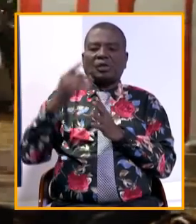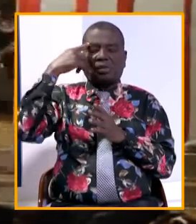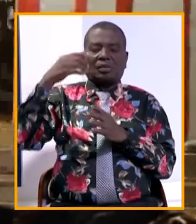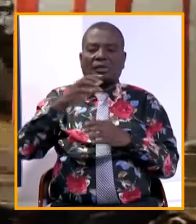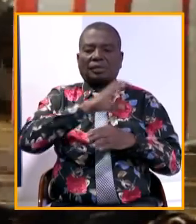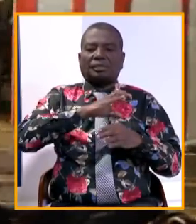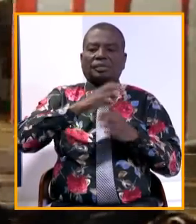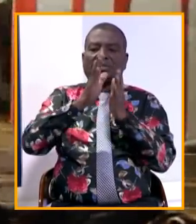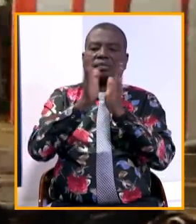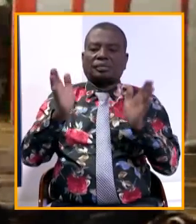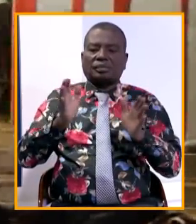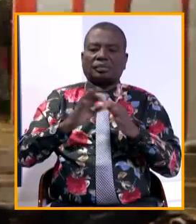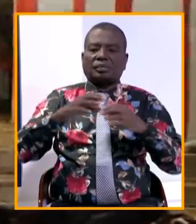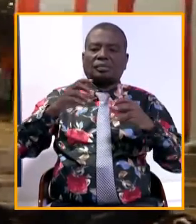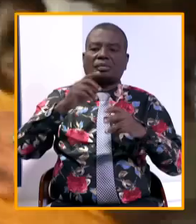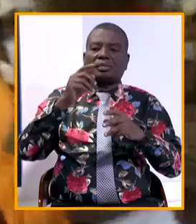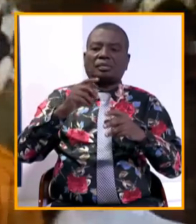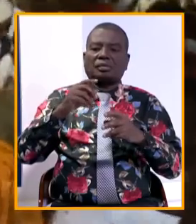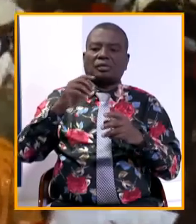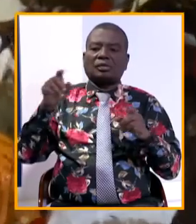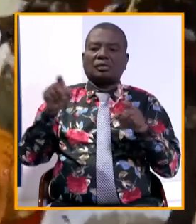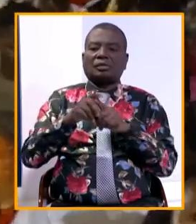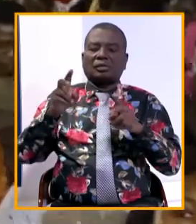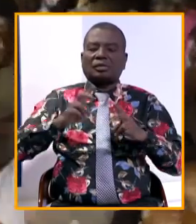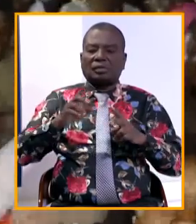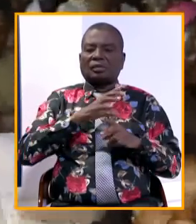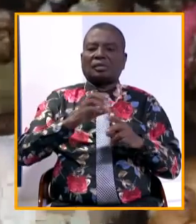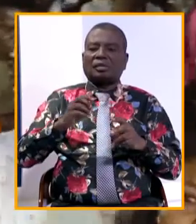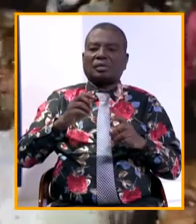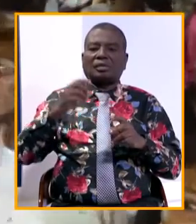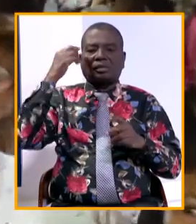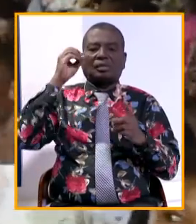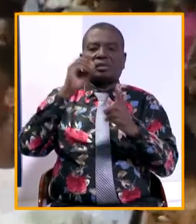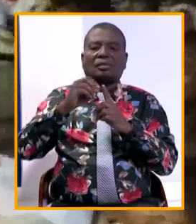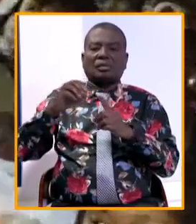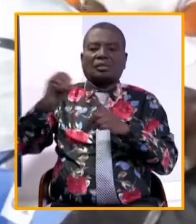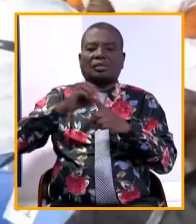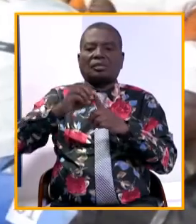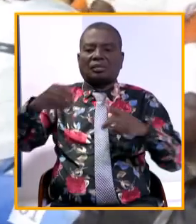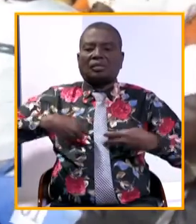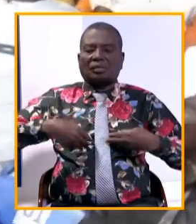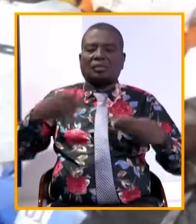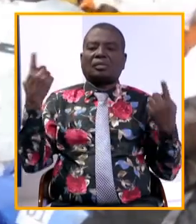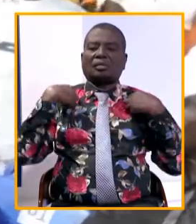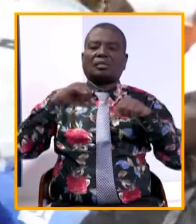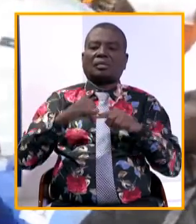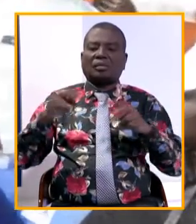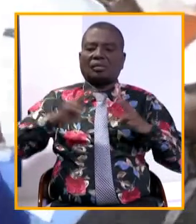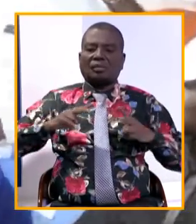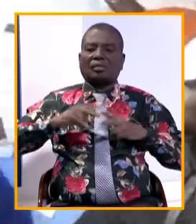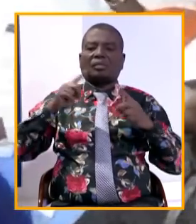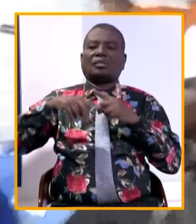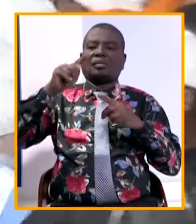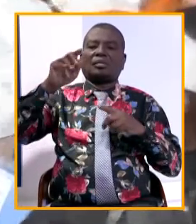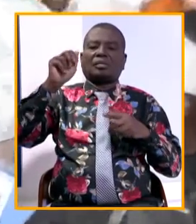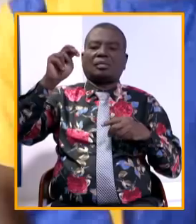commissaire général de Top Vacances, ce mini variotoscope a pour objectif d'occuper sainement les jeunes pendant les vacances scolaires à Tanda.